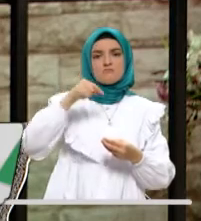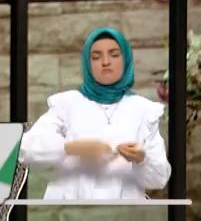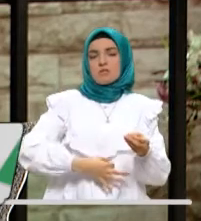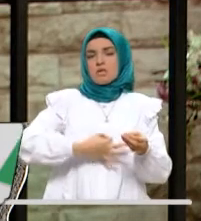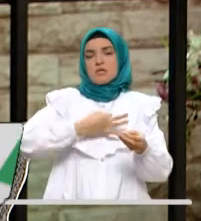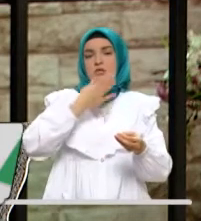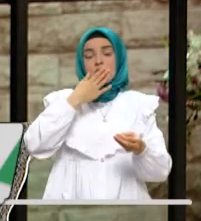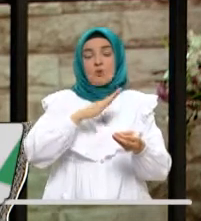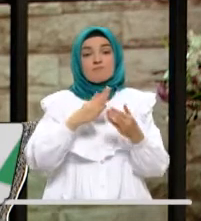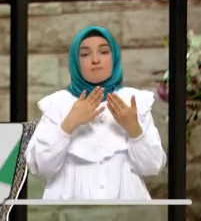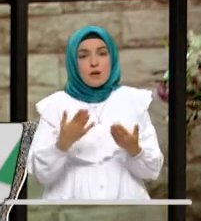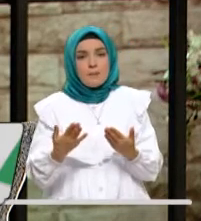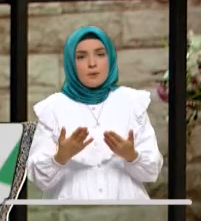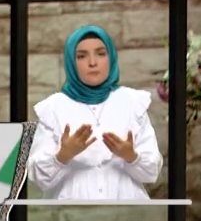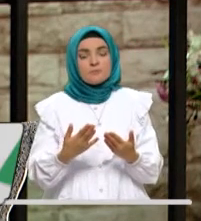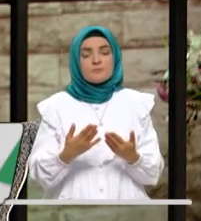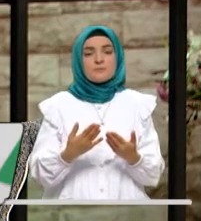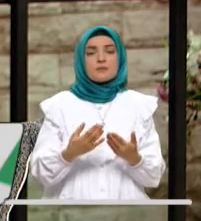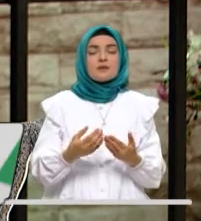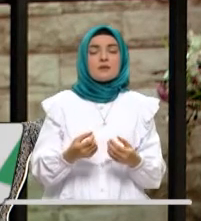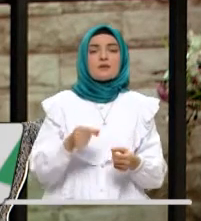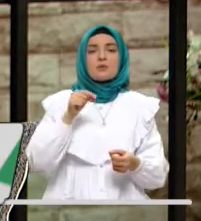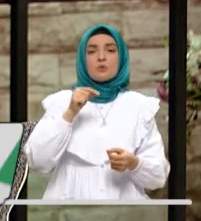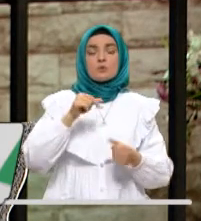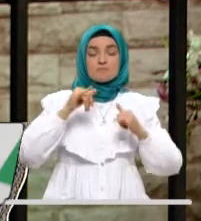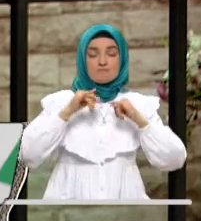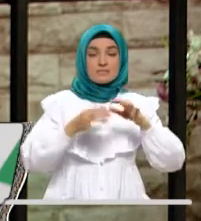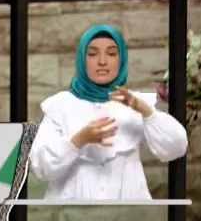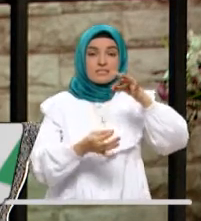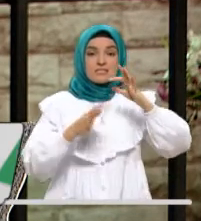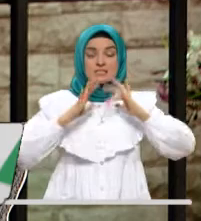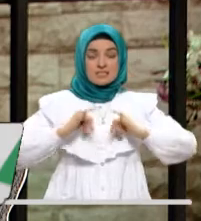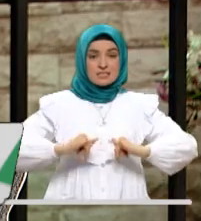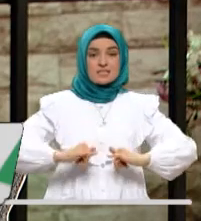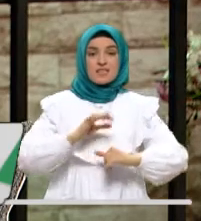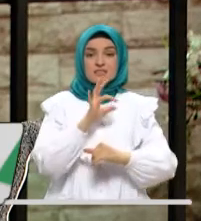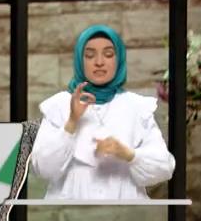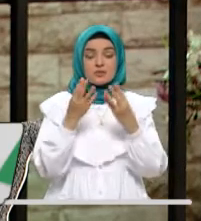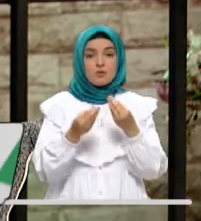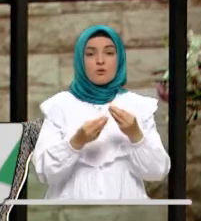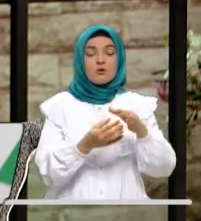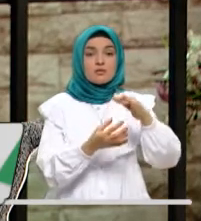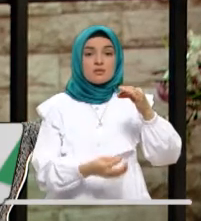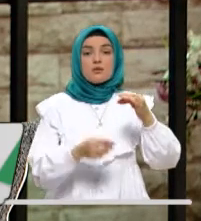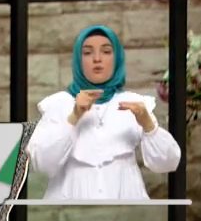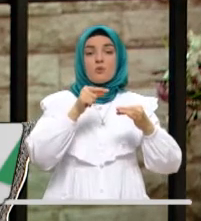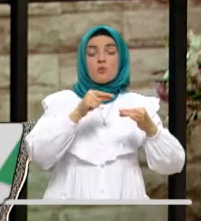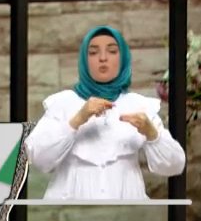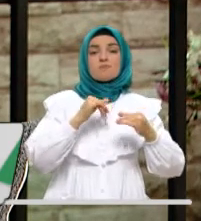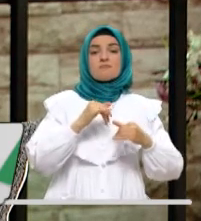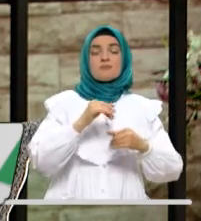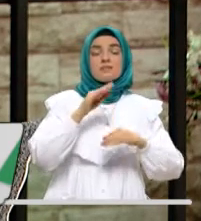hassas bünyeler, yani daha böyle rahatsız olan kişiler zaten hani koku direkt böyle boğmaya başlar zaten, hani rahatsız eder